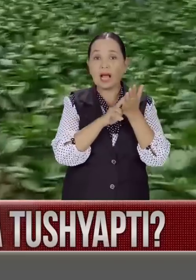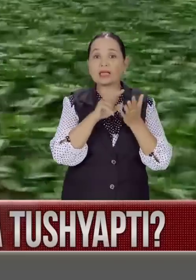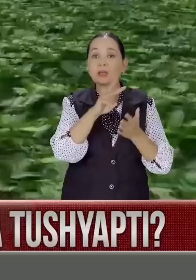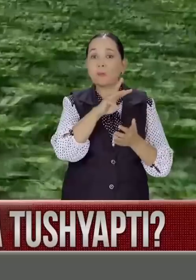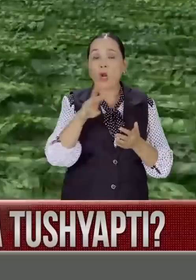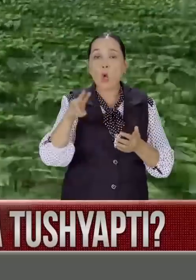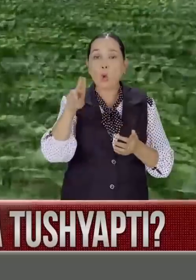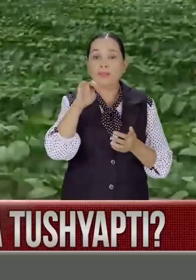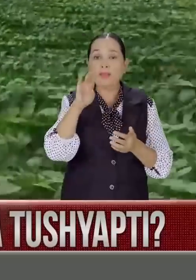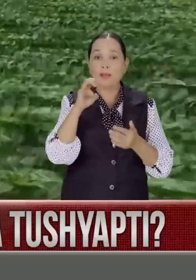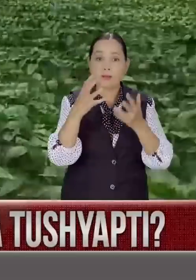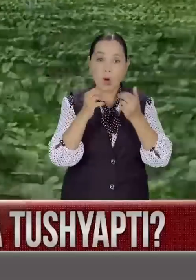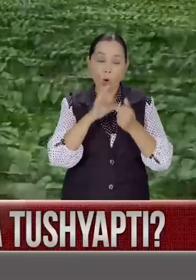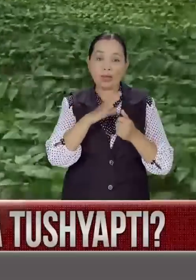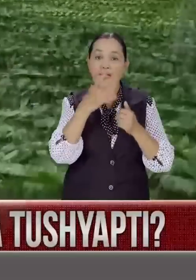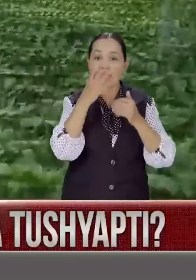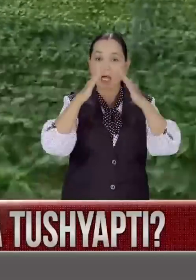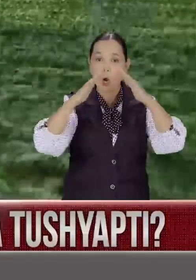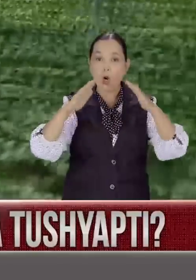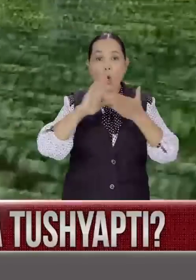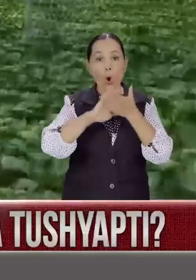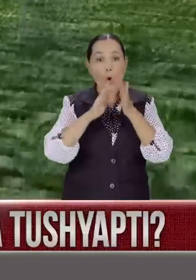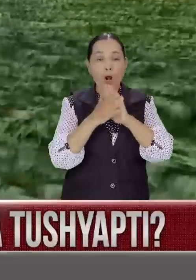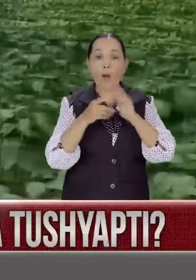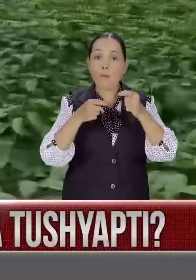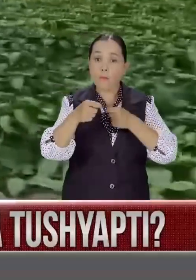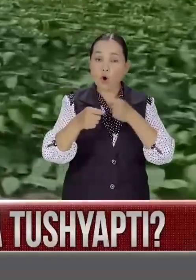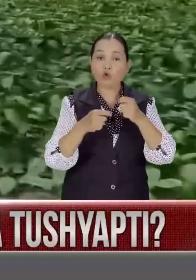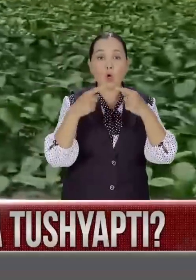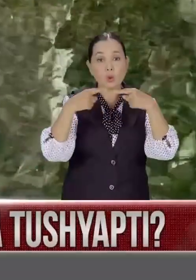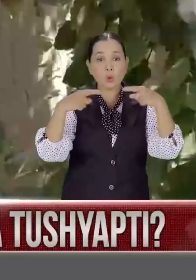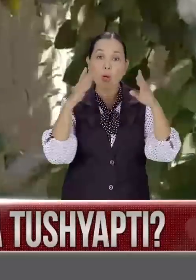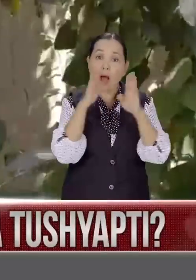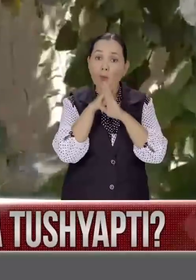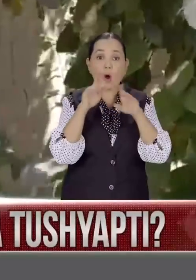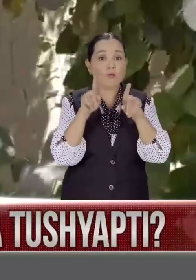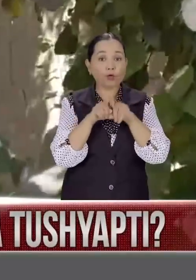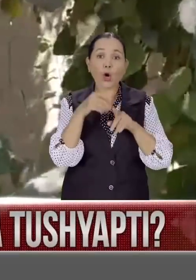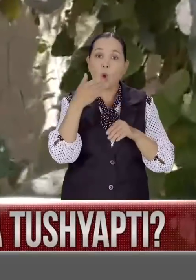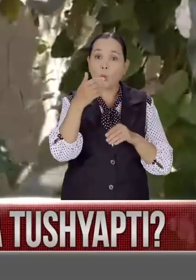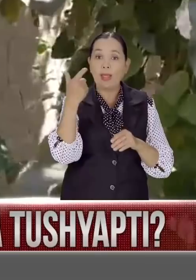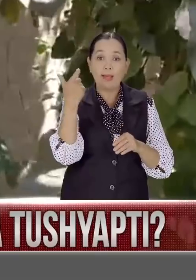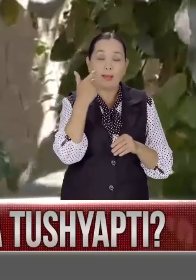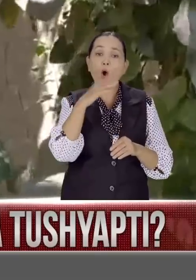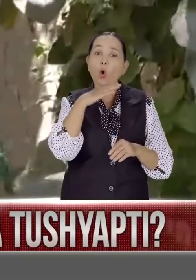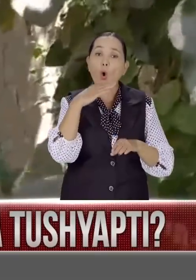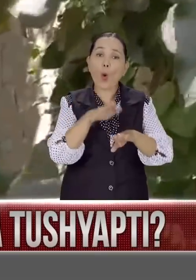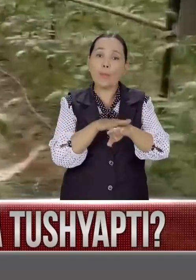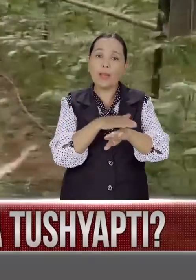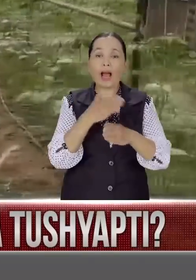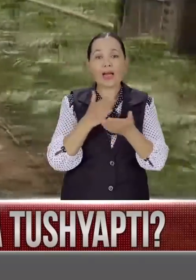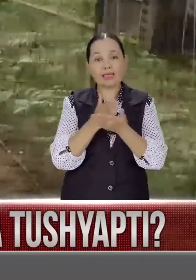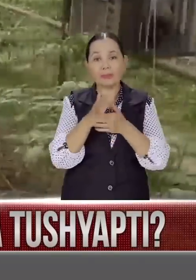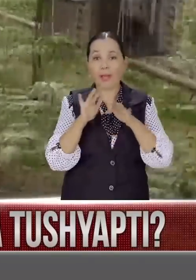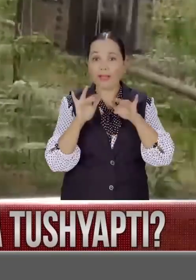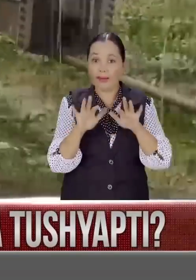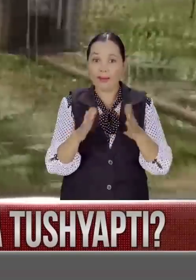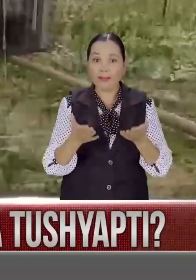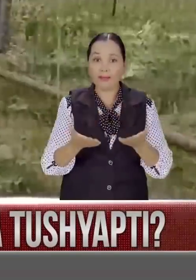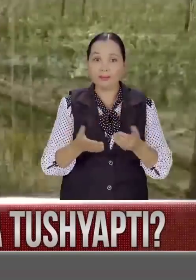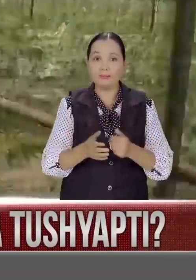Ta'minotchi tomonidan issiqxonalarda yaratilgan ushbu qulay boshqaruv turli ob-havo sharoitida ham uning egalariga ko'p yillar davomida xizmat